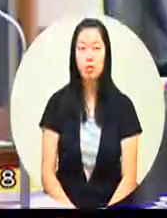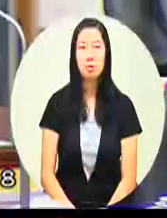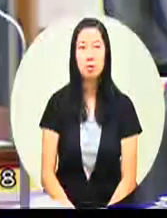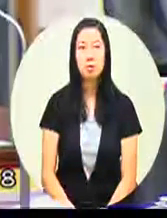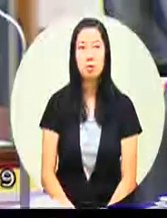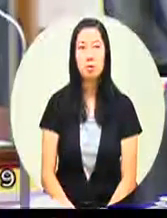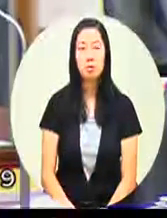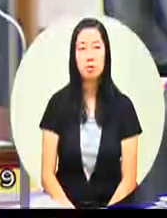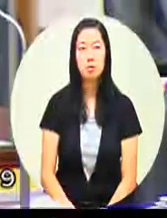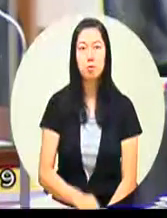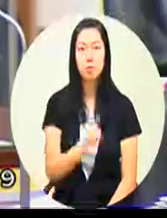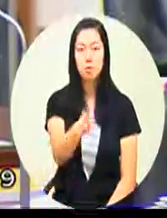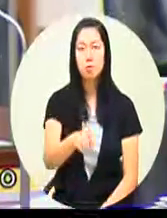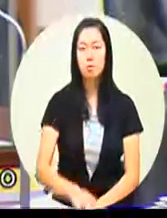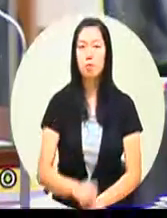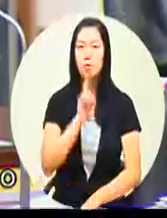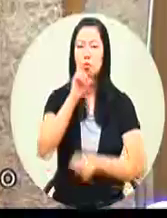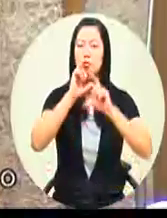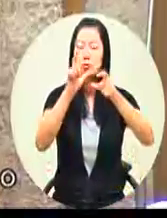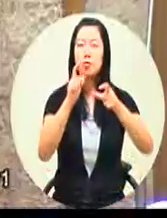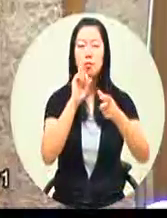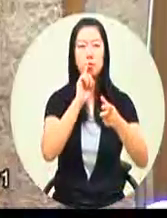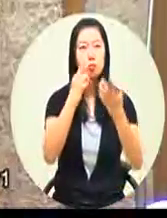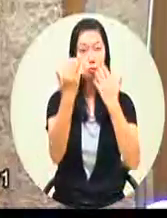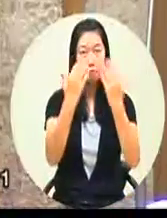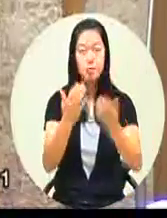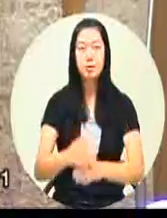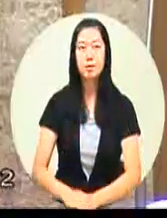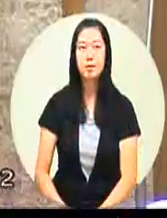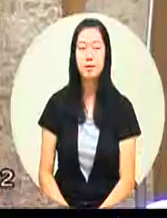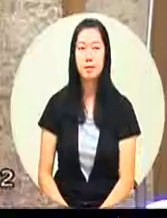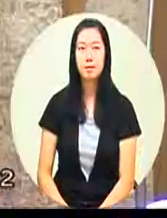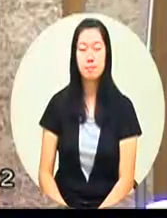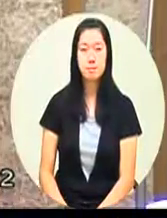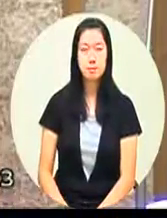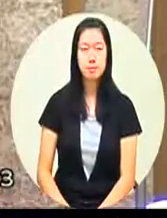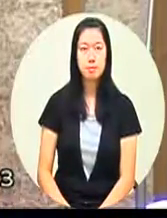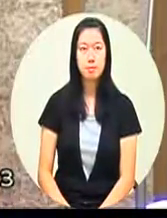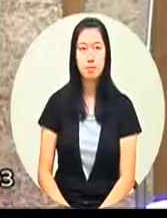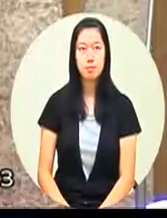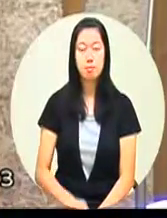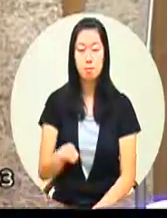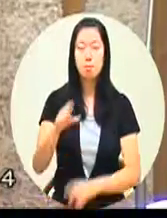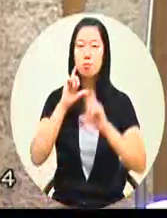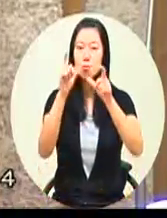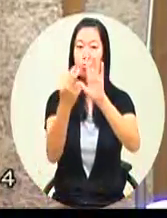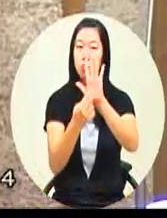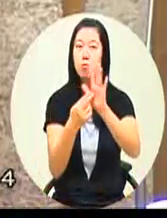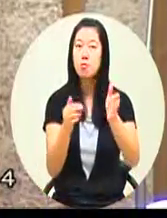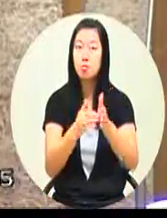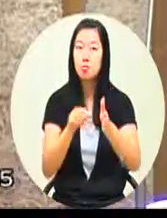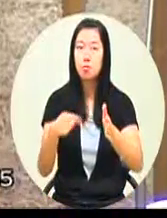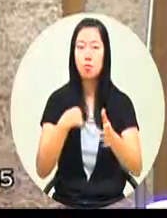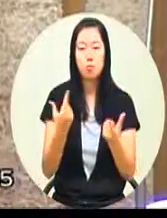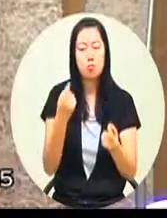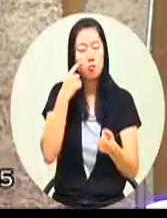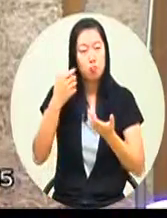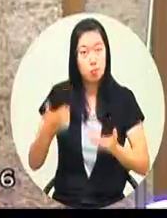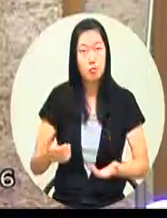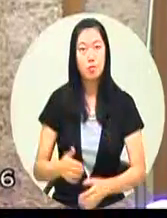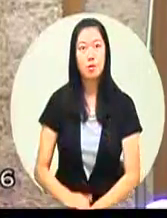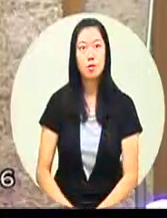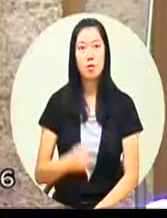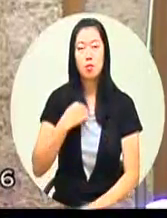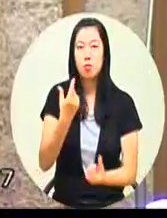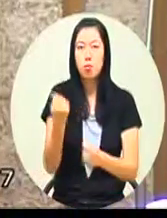你要明确的告诉大家哦，啊。 我想这个刚一跟议员报告过，我想这个部分我们也一直很重视这样子啊，所以说我们也